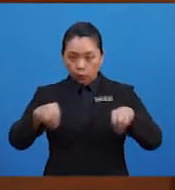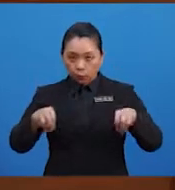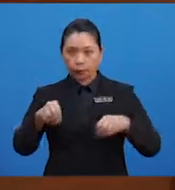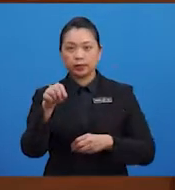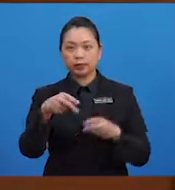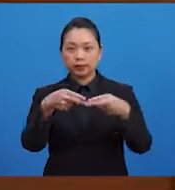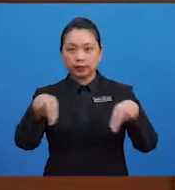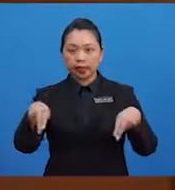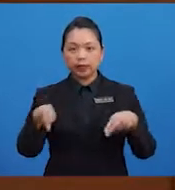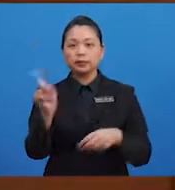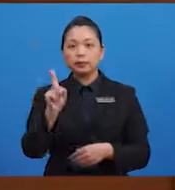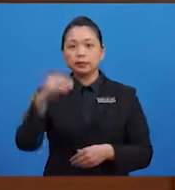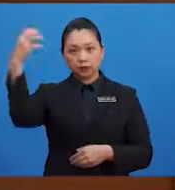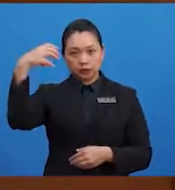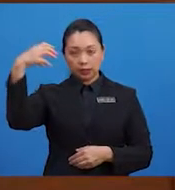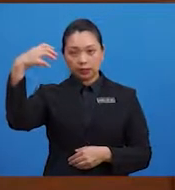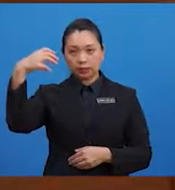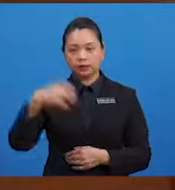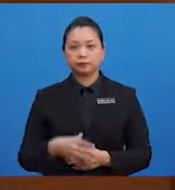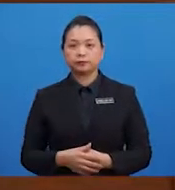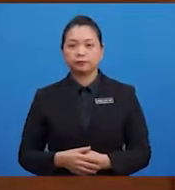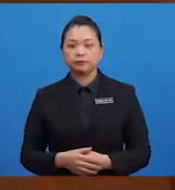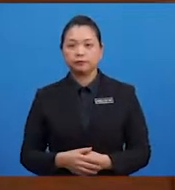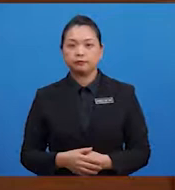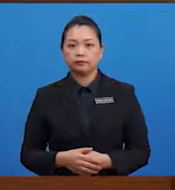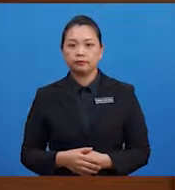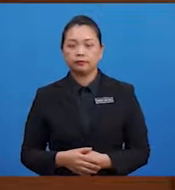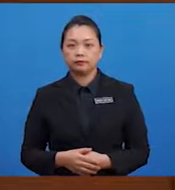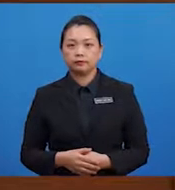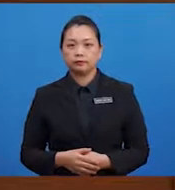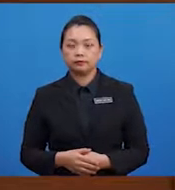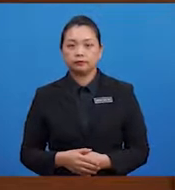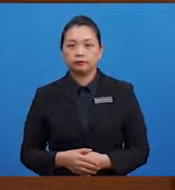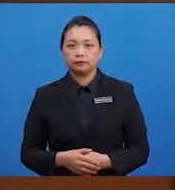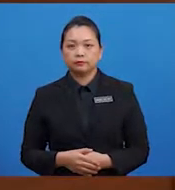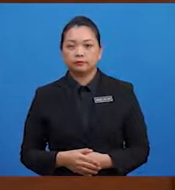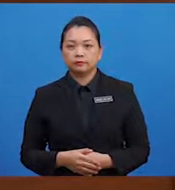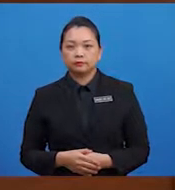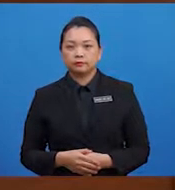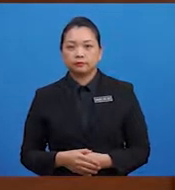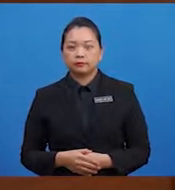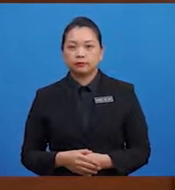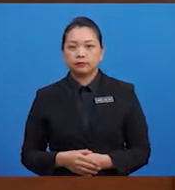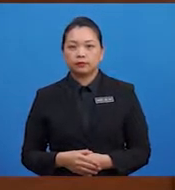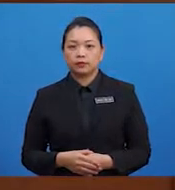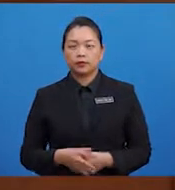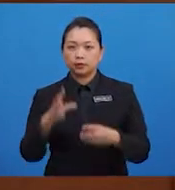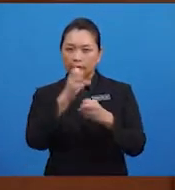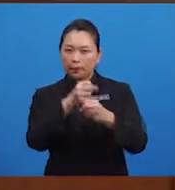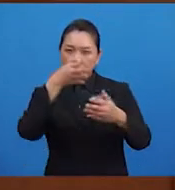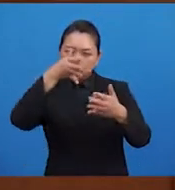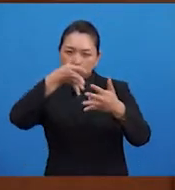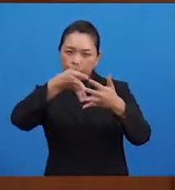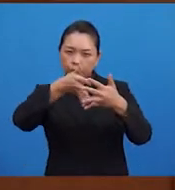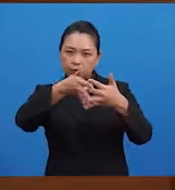mana cahaya lampu dari lampu pendianan yang diletakkan pada bahagian alat pendianan dapat menembusi